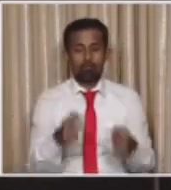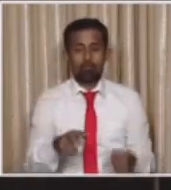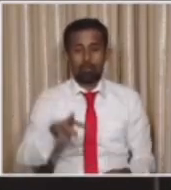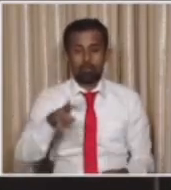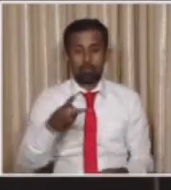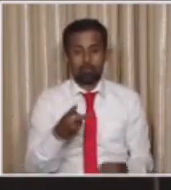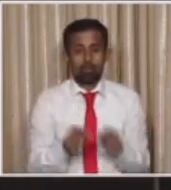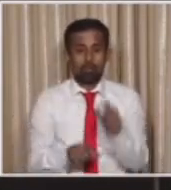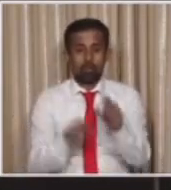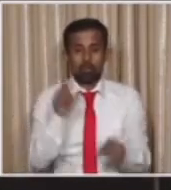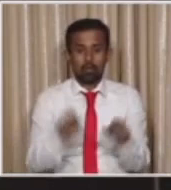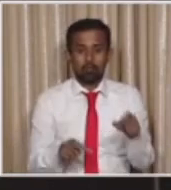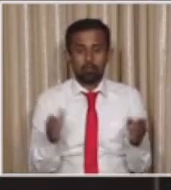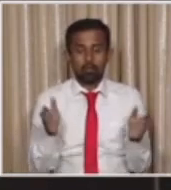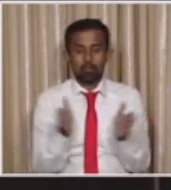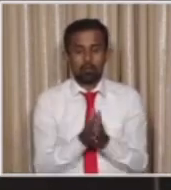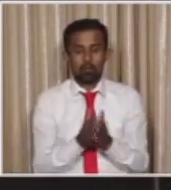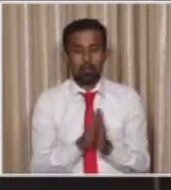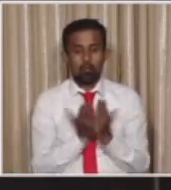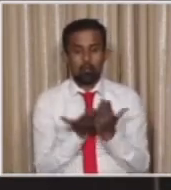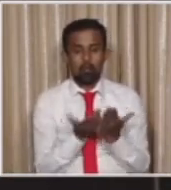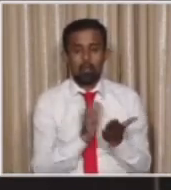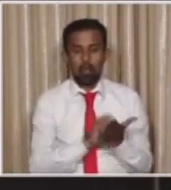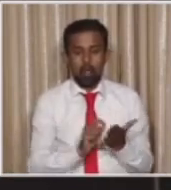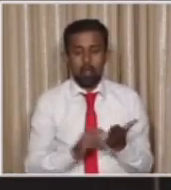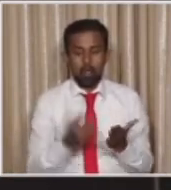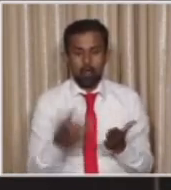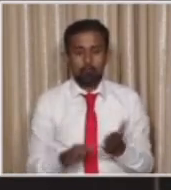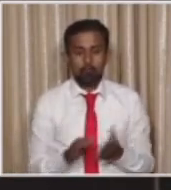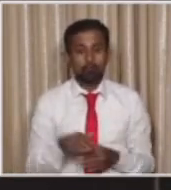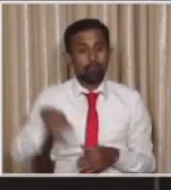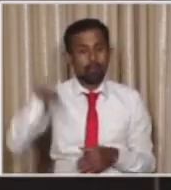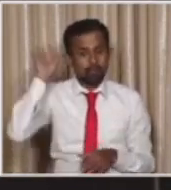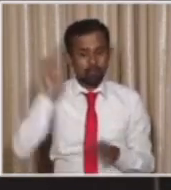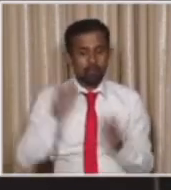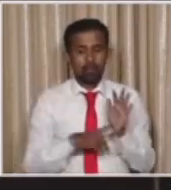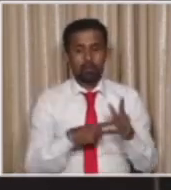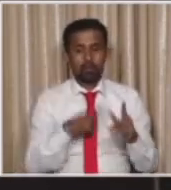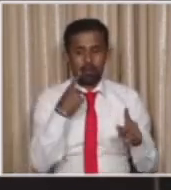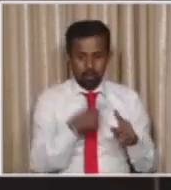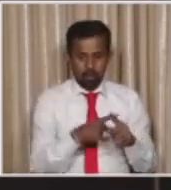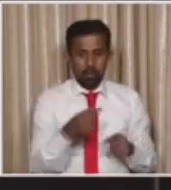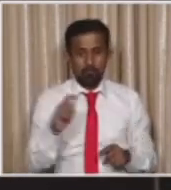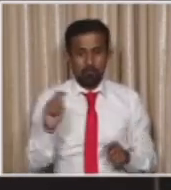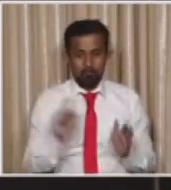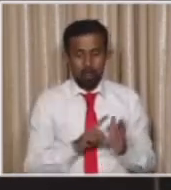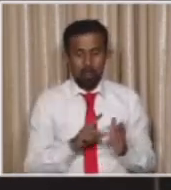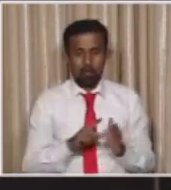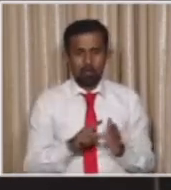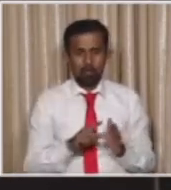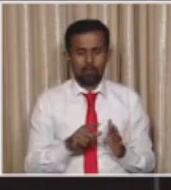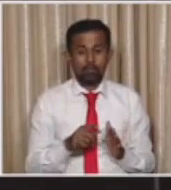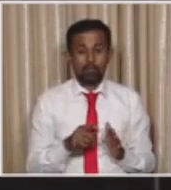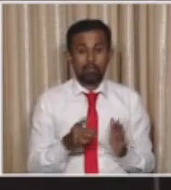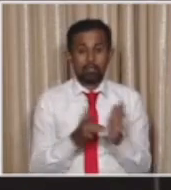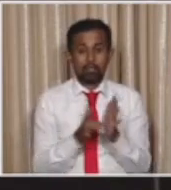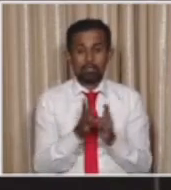පමණ මගීන් සමග කියලාත් පොතේ සඳහන් වෙලා තියෙනවා. අපි එදත් බදු ගත්තා. අපි බදු ගැන කියනකොට ආදි කාලයේ කිසු පූර්ව